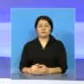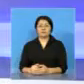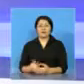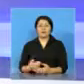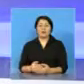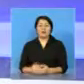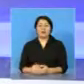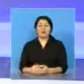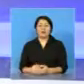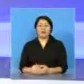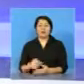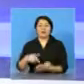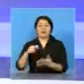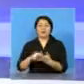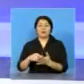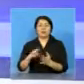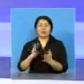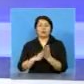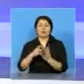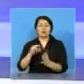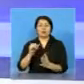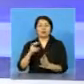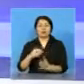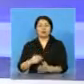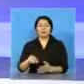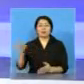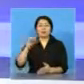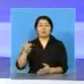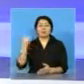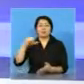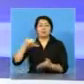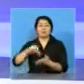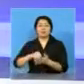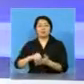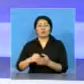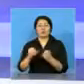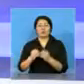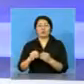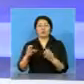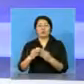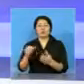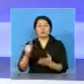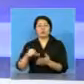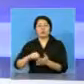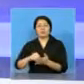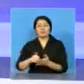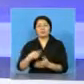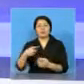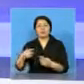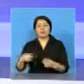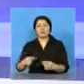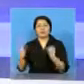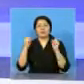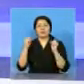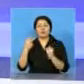Енді спорт жаңалықтары. Қалада тоғызқұмалақтан республикалық чемпионат өтті. Додаға 10 команда қатысты. Елдің әр аймағынан жиналған